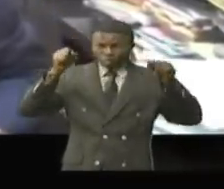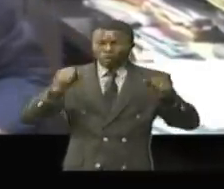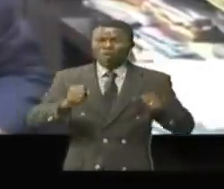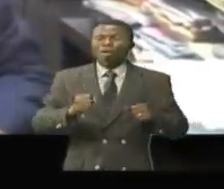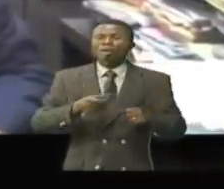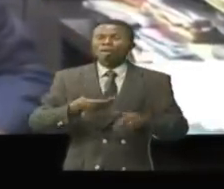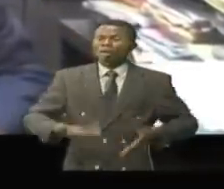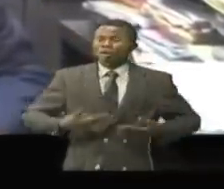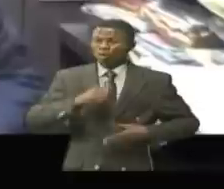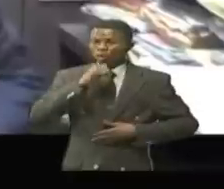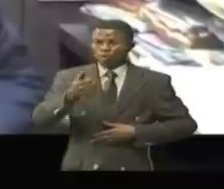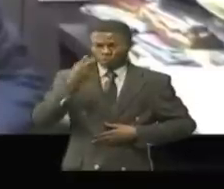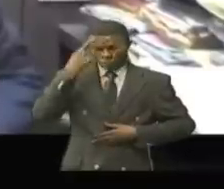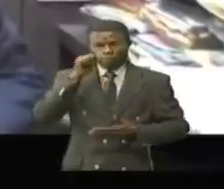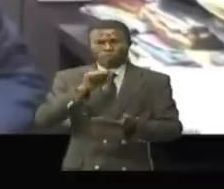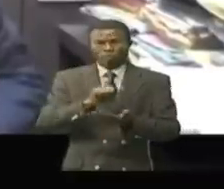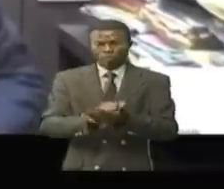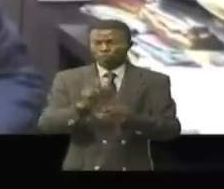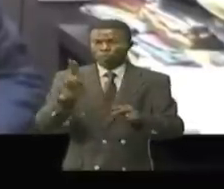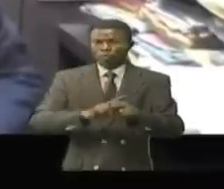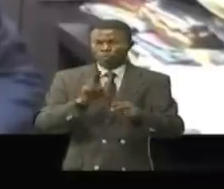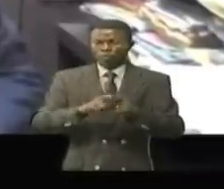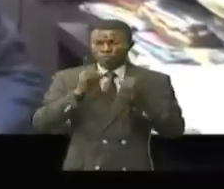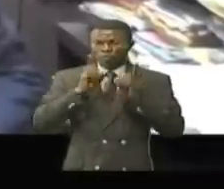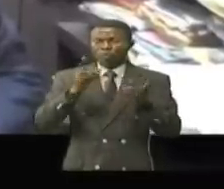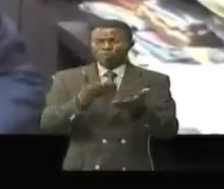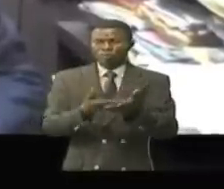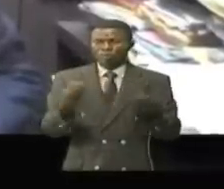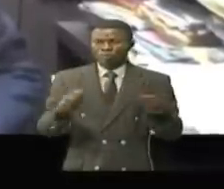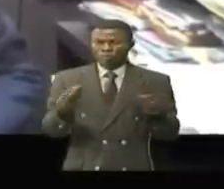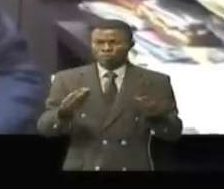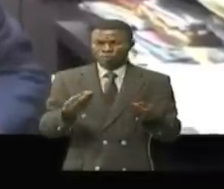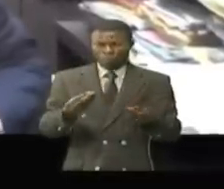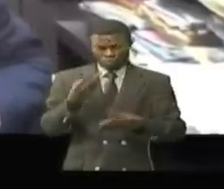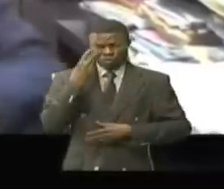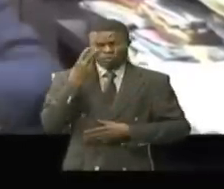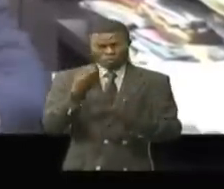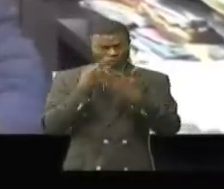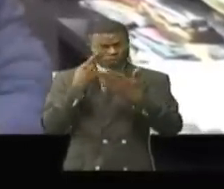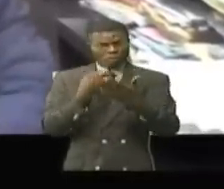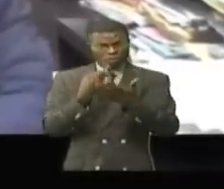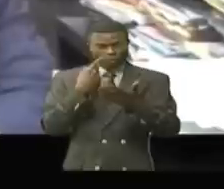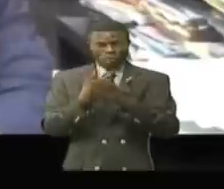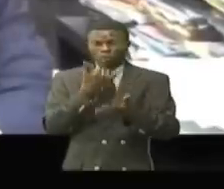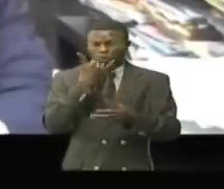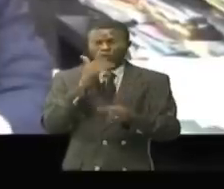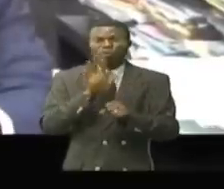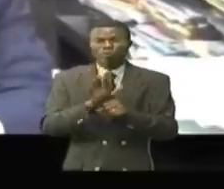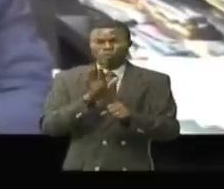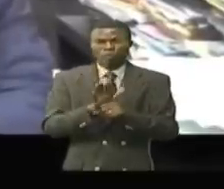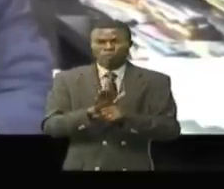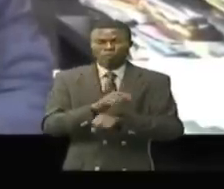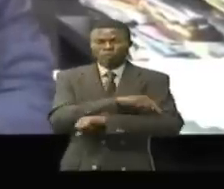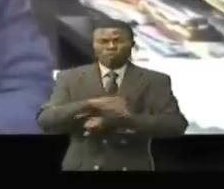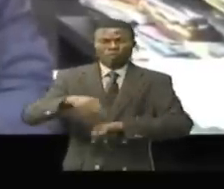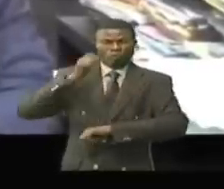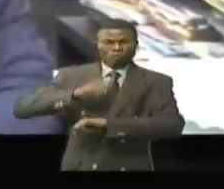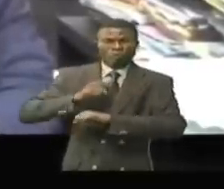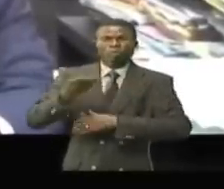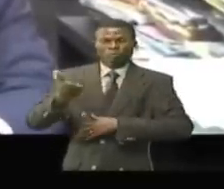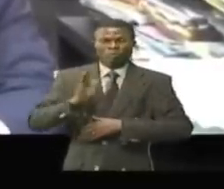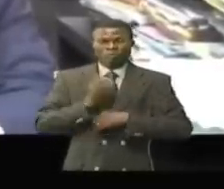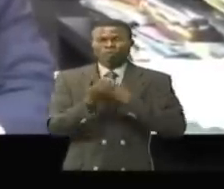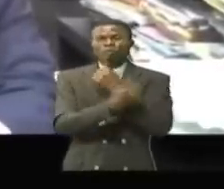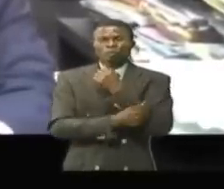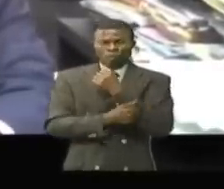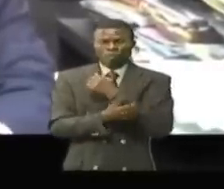à utiliser ces mots, parce que je l'ai vu aussi dans la presse, c'est qu'effectivement, à un moment